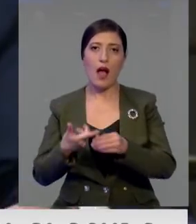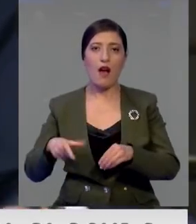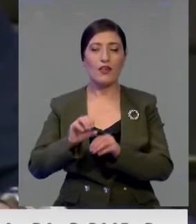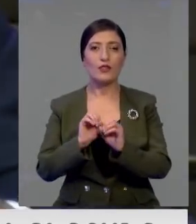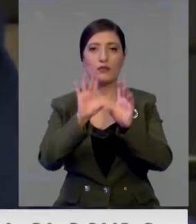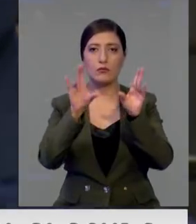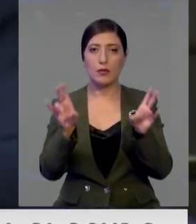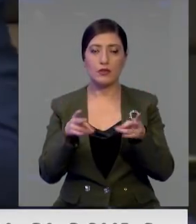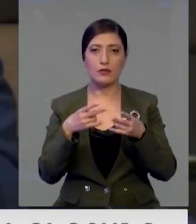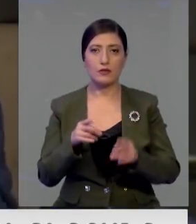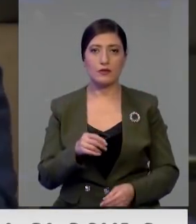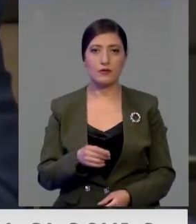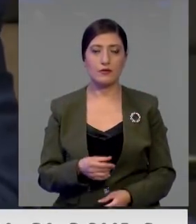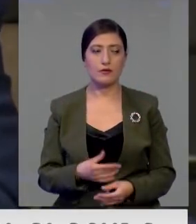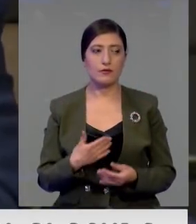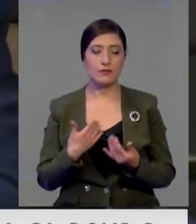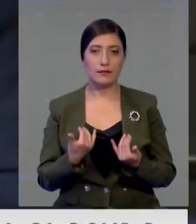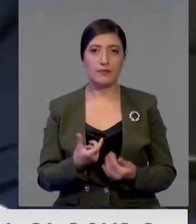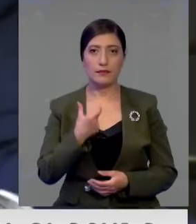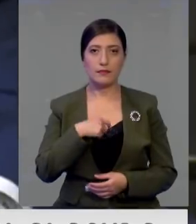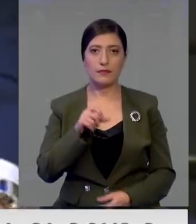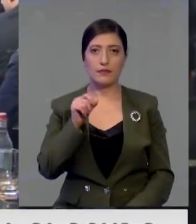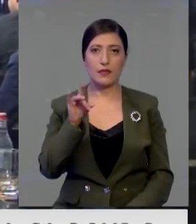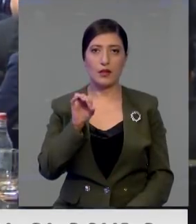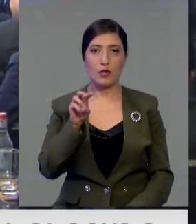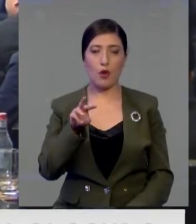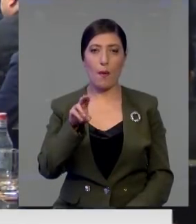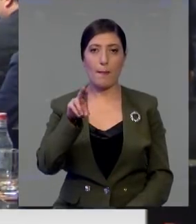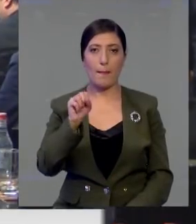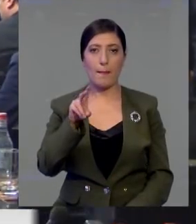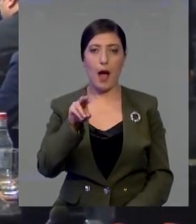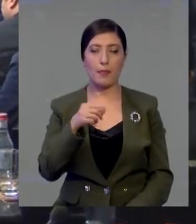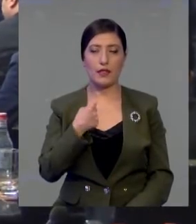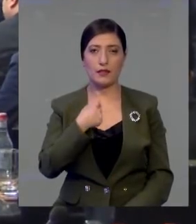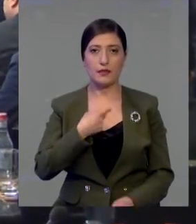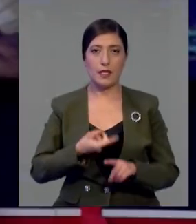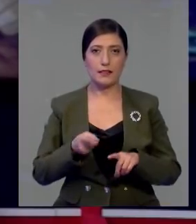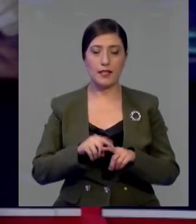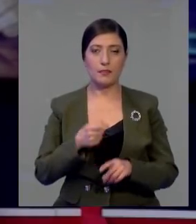Տվյալ դեպքում Հռոմի Պապը ես եմ։ Թերեզա Կադայևչյան, Նորայ Շարբաթյան, Հայլուր։